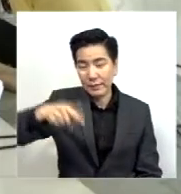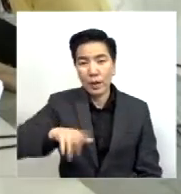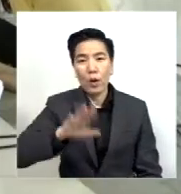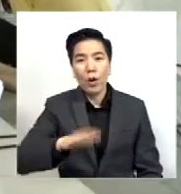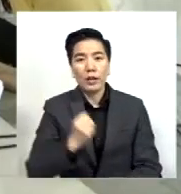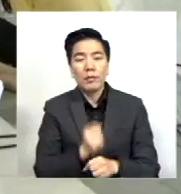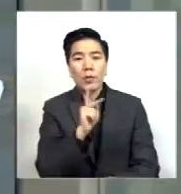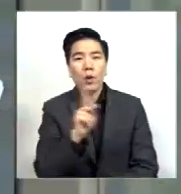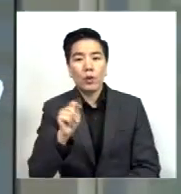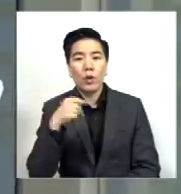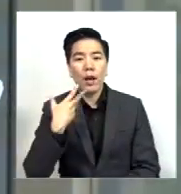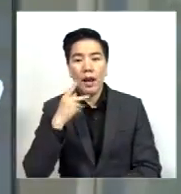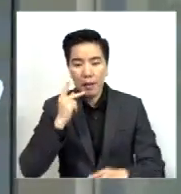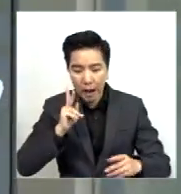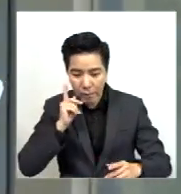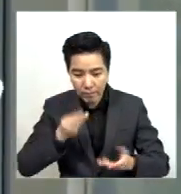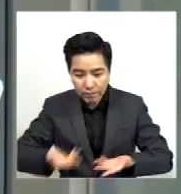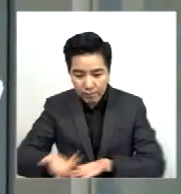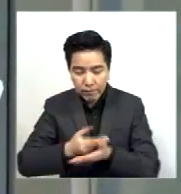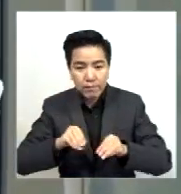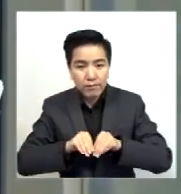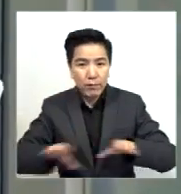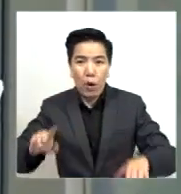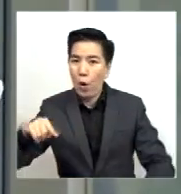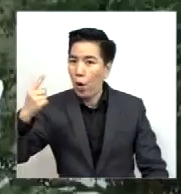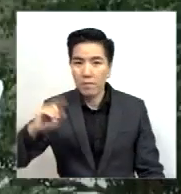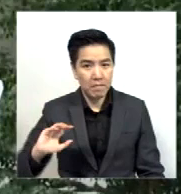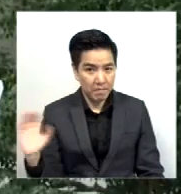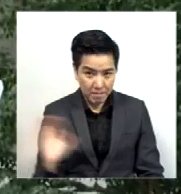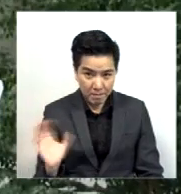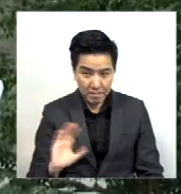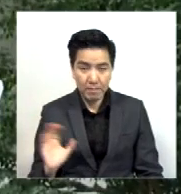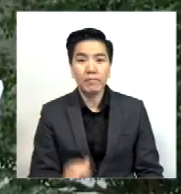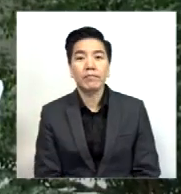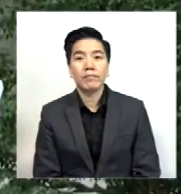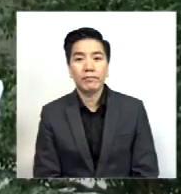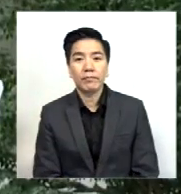เพื่อป้องกันไม่ให้คำวินิจฉัยรั่วไหลออกมาก่อนที่จะมีการอ่านคำวินิจฉัยค่ะ